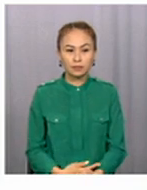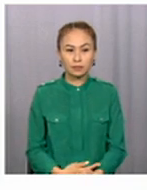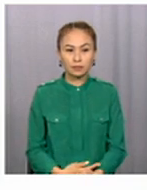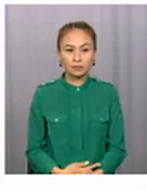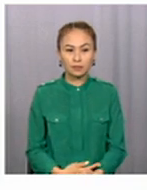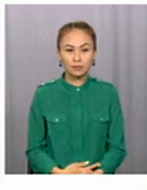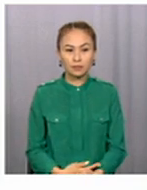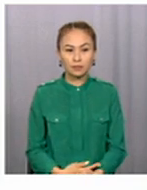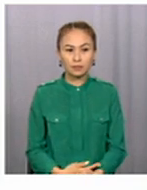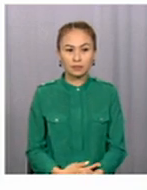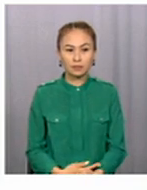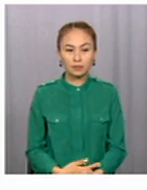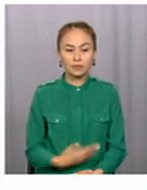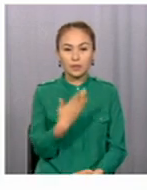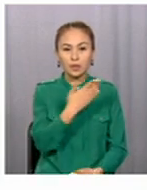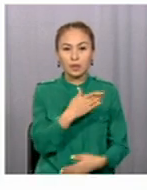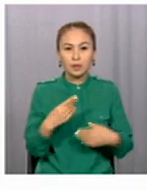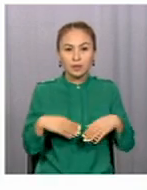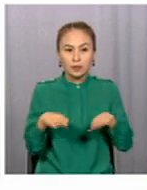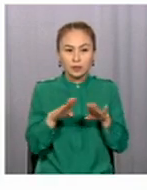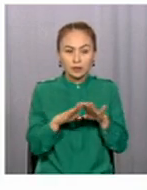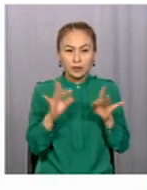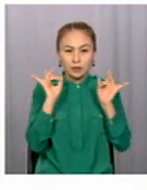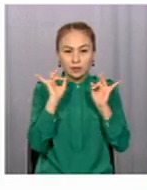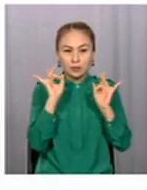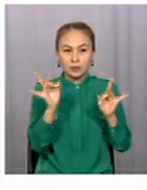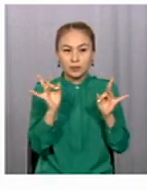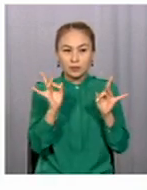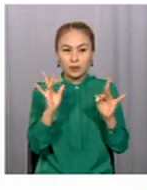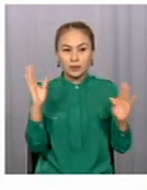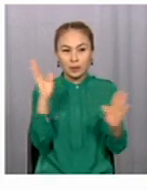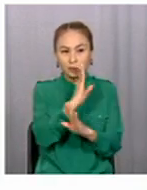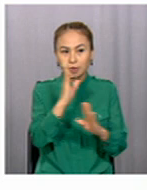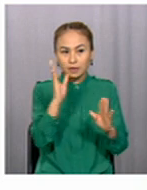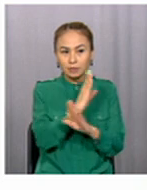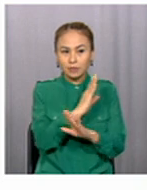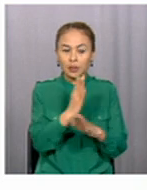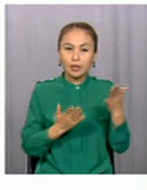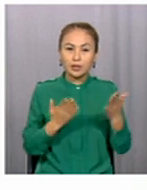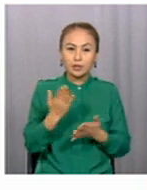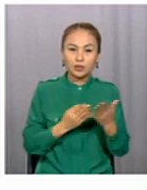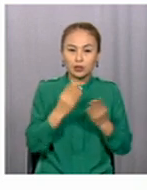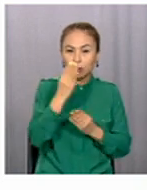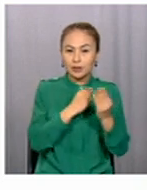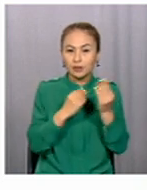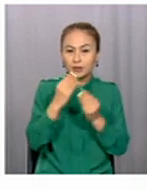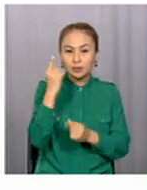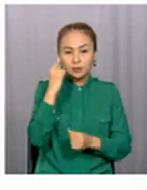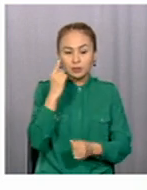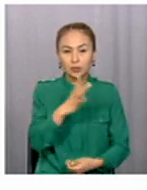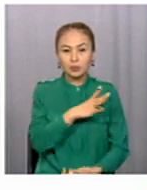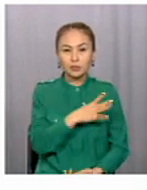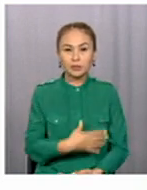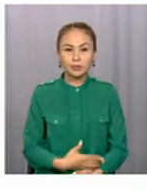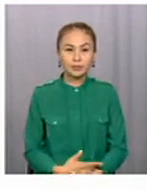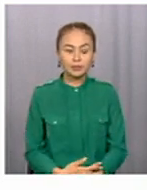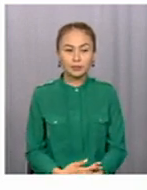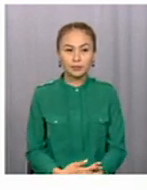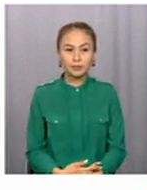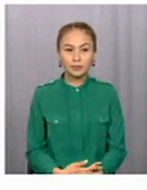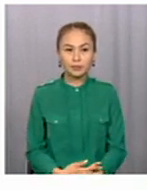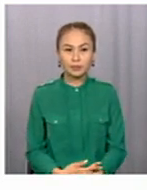Осы заттардан шыққан дыбыс табиғи дыбыс болды ма, әлде жасанды дыбыс болды ма?